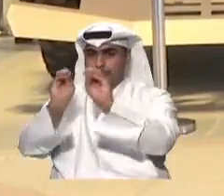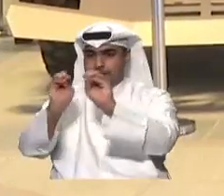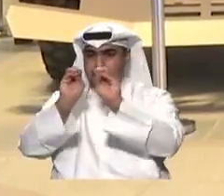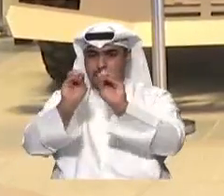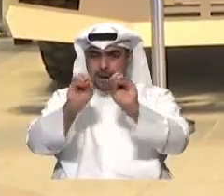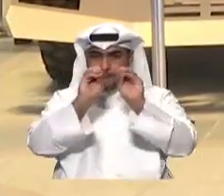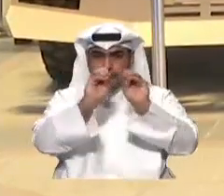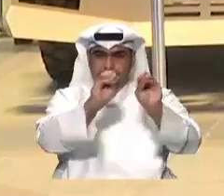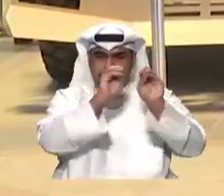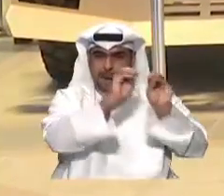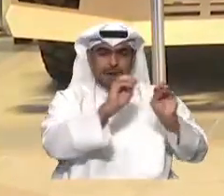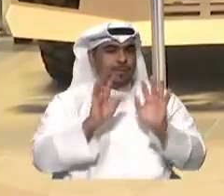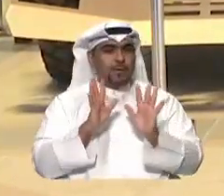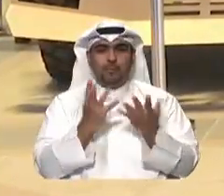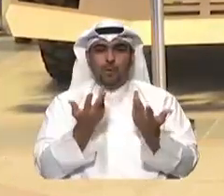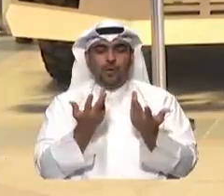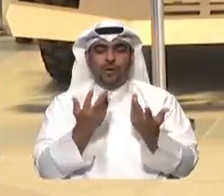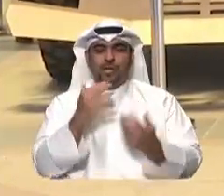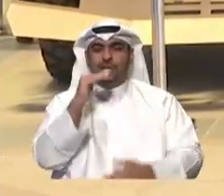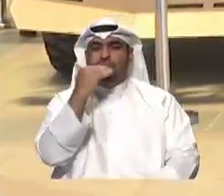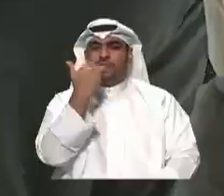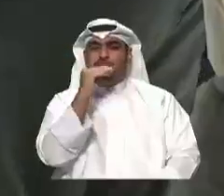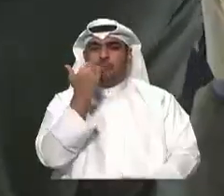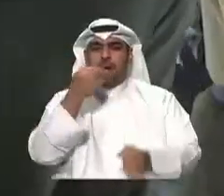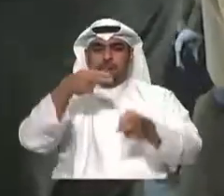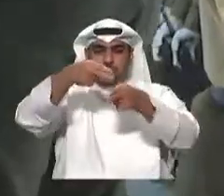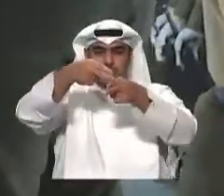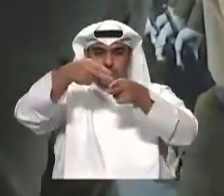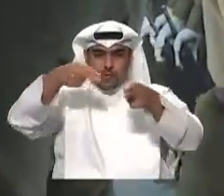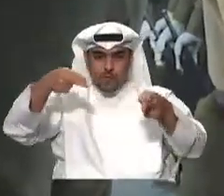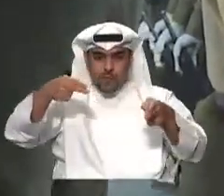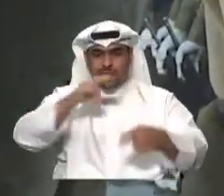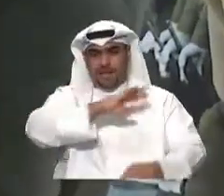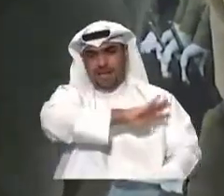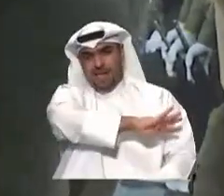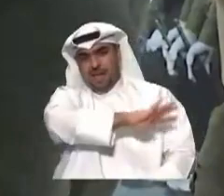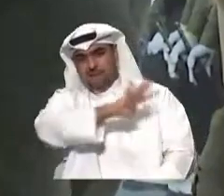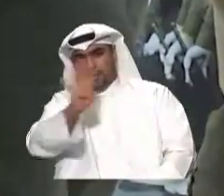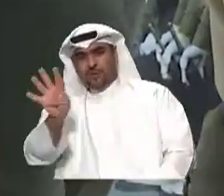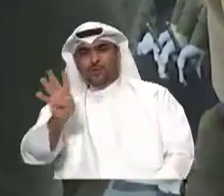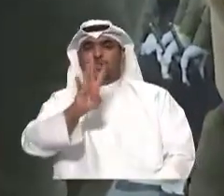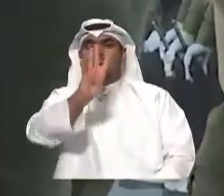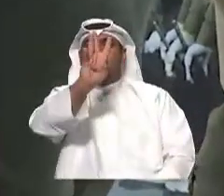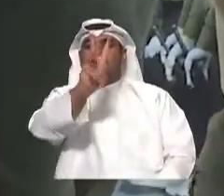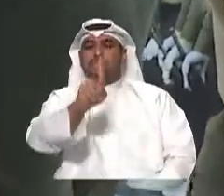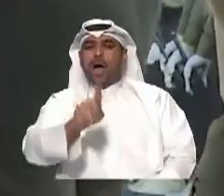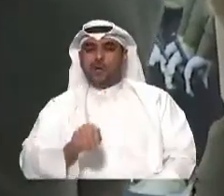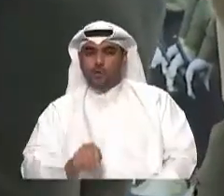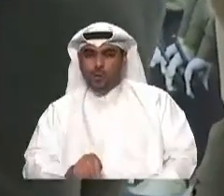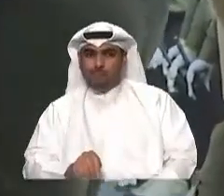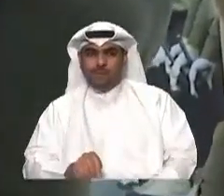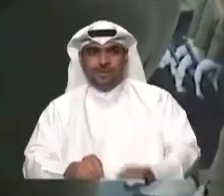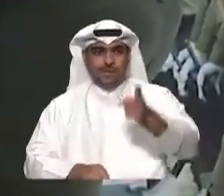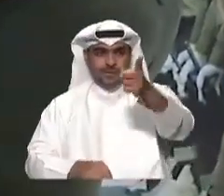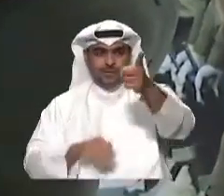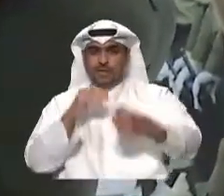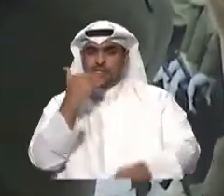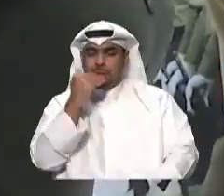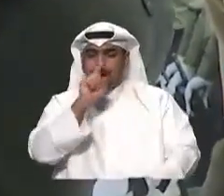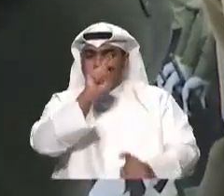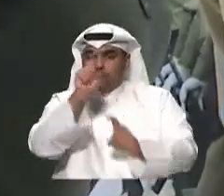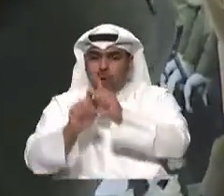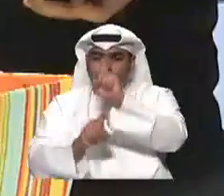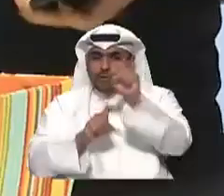مدى 4 أيام متتالية بمجمع الأفينيوز، والتي ساهمت في تعريف وتسجيل الشباب الكويتي